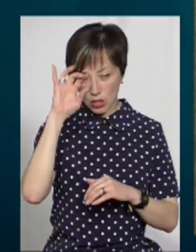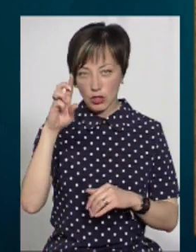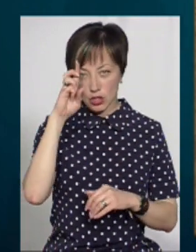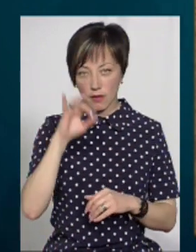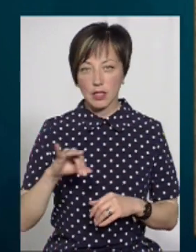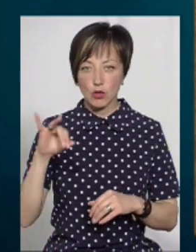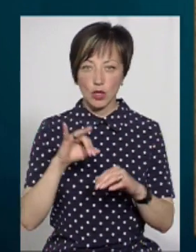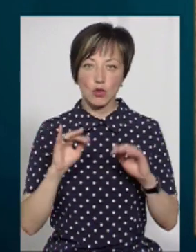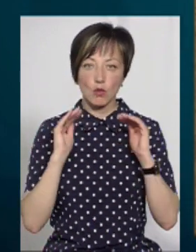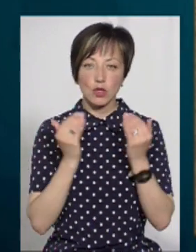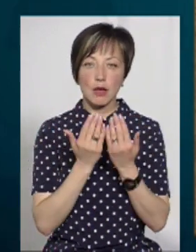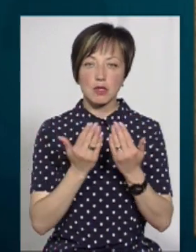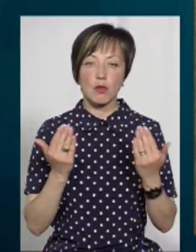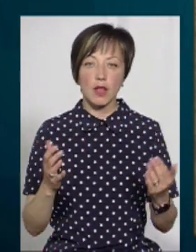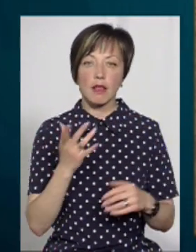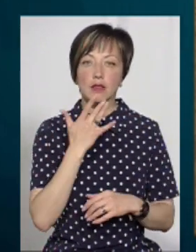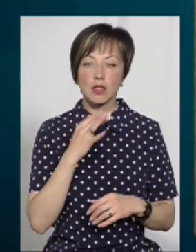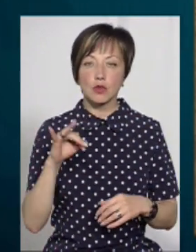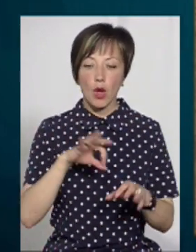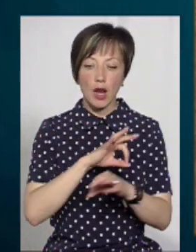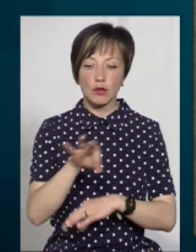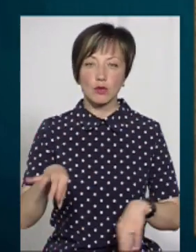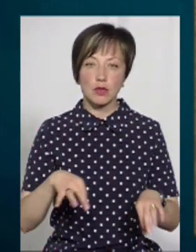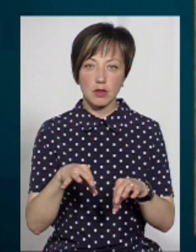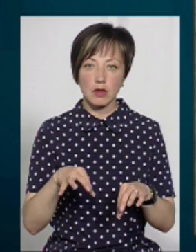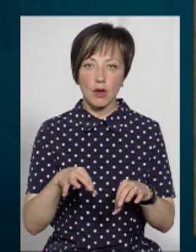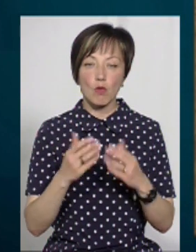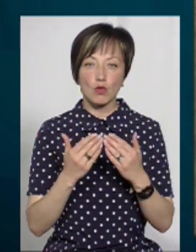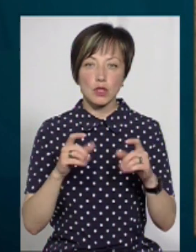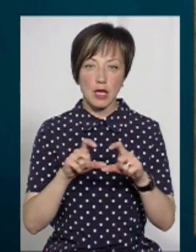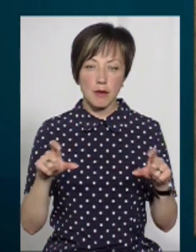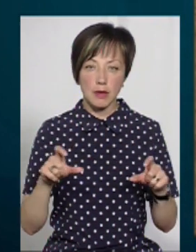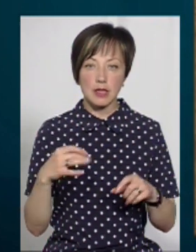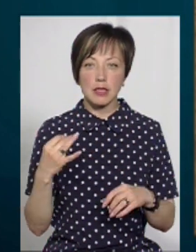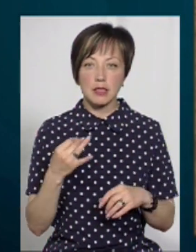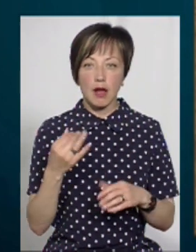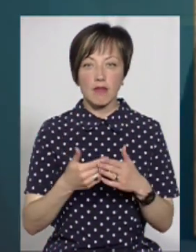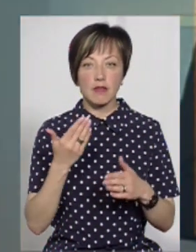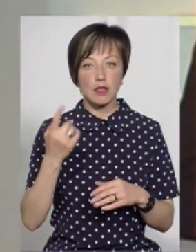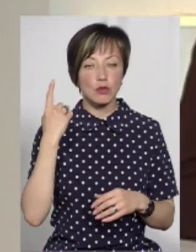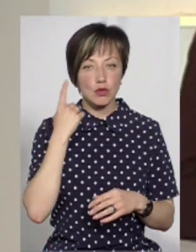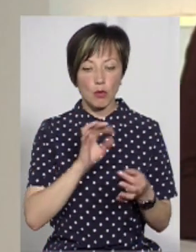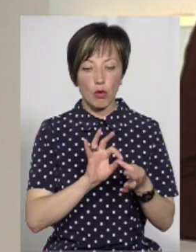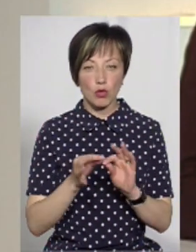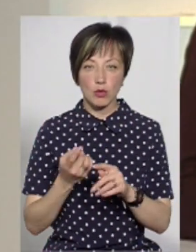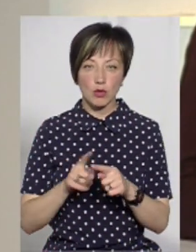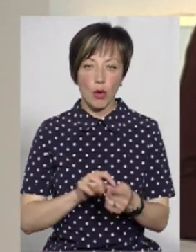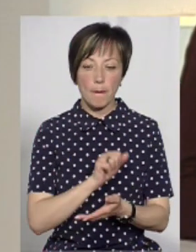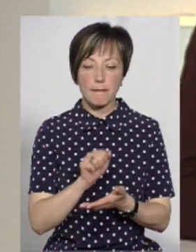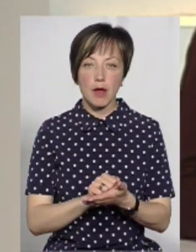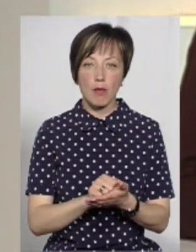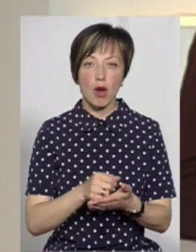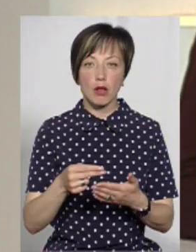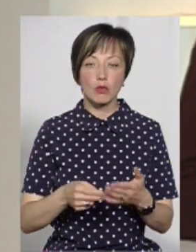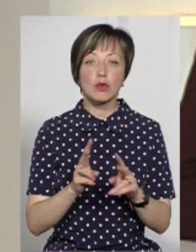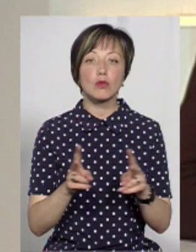історичним музеєм-заповідником та Національним історико-архітектурним музеєм. Цікаво від вас почути подробиці цього меморандуму. Хто і для